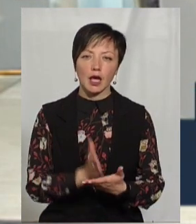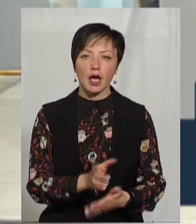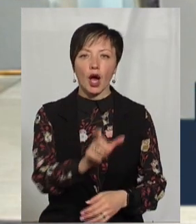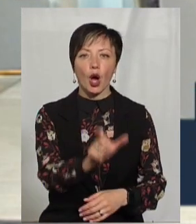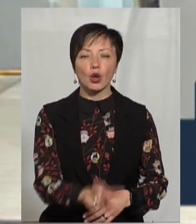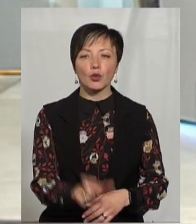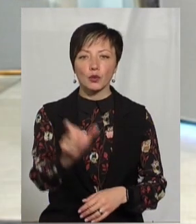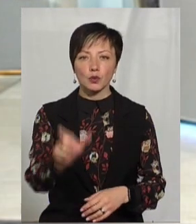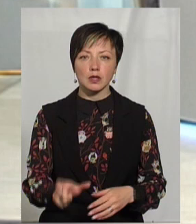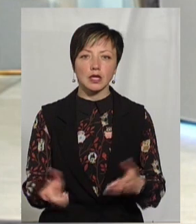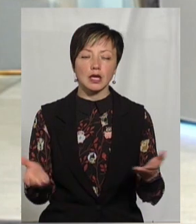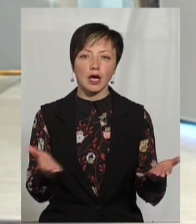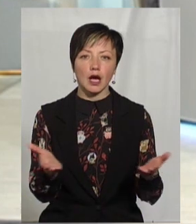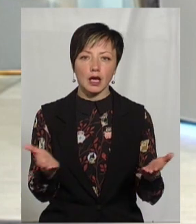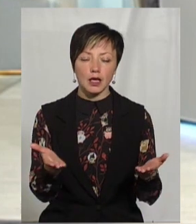люди, котрі